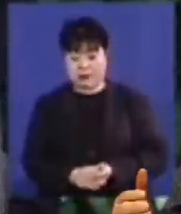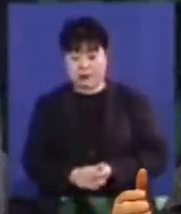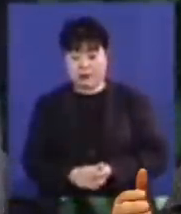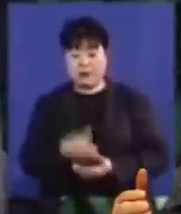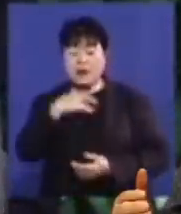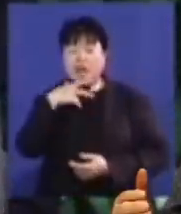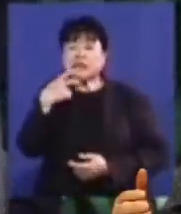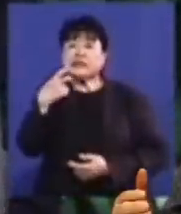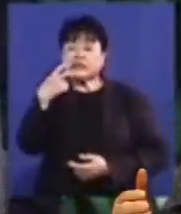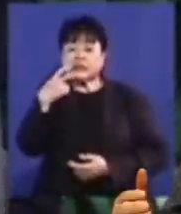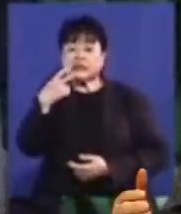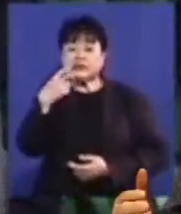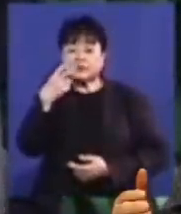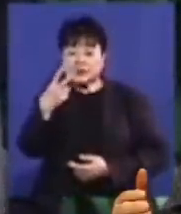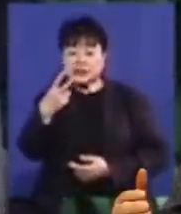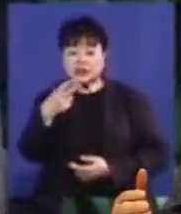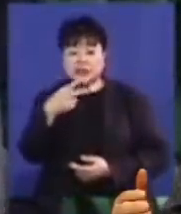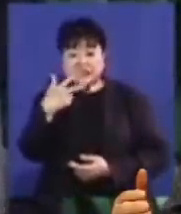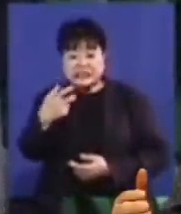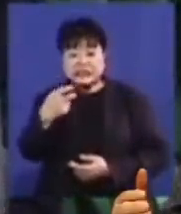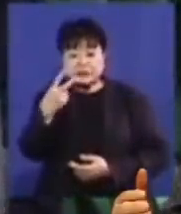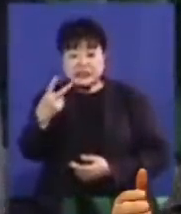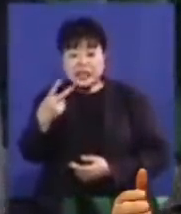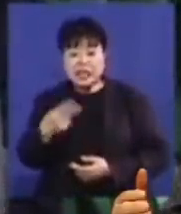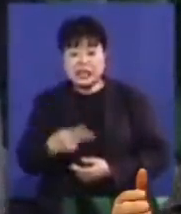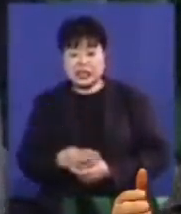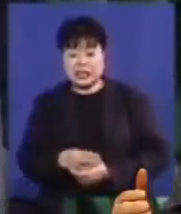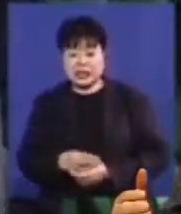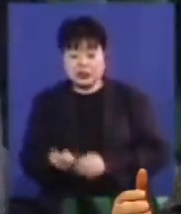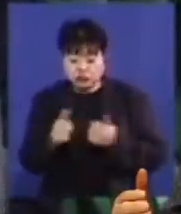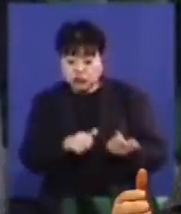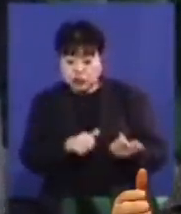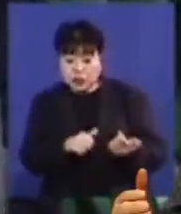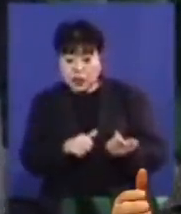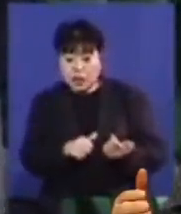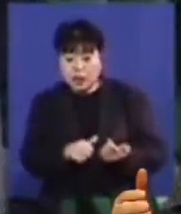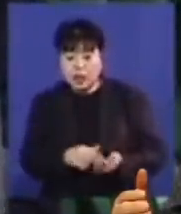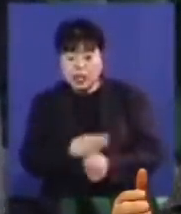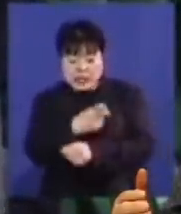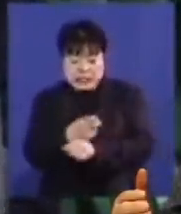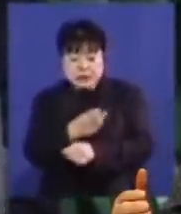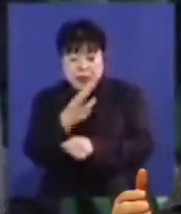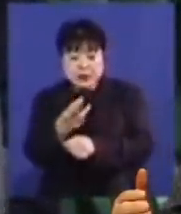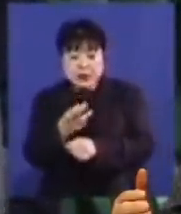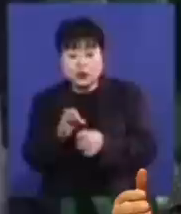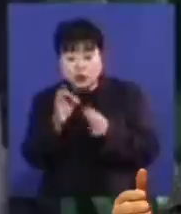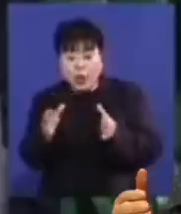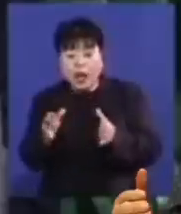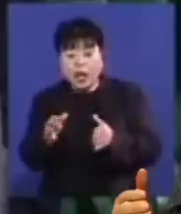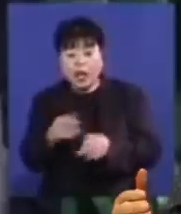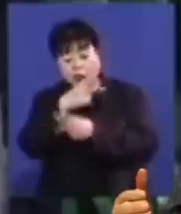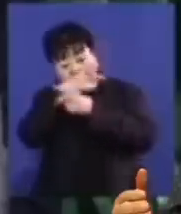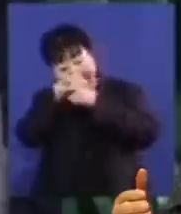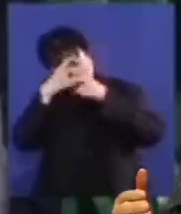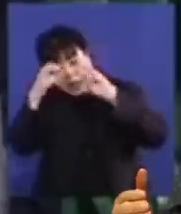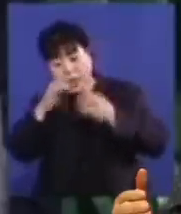72세 세상을 떠난 사람이 23년 동안 잠을 자요. 그리고